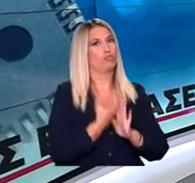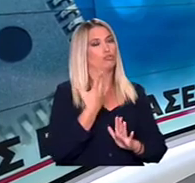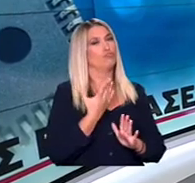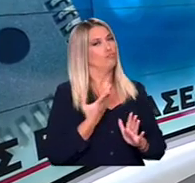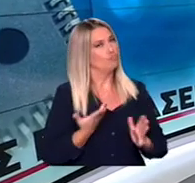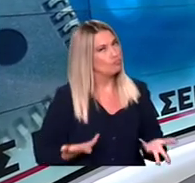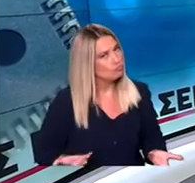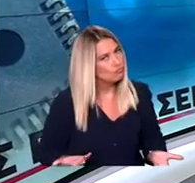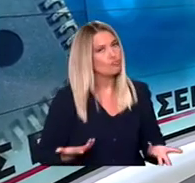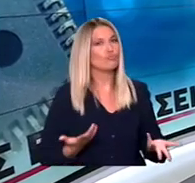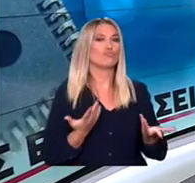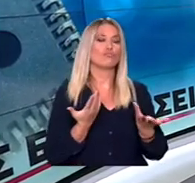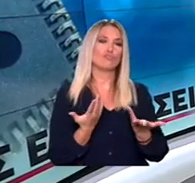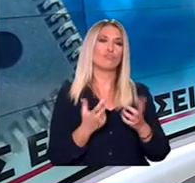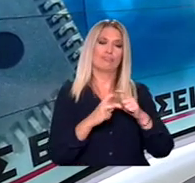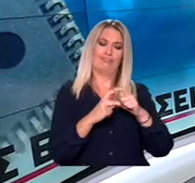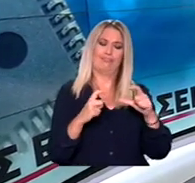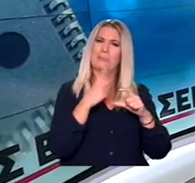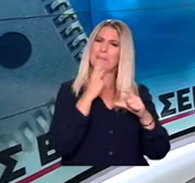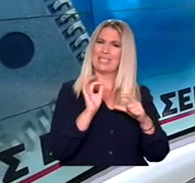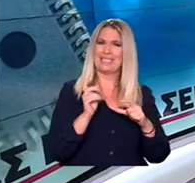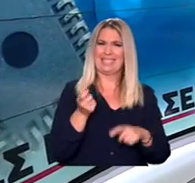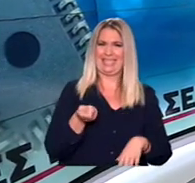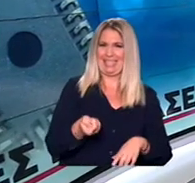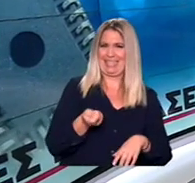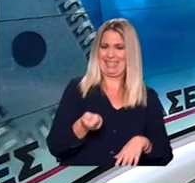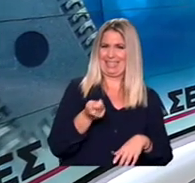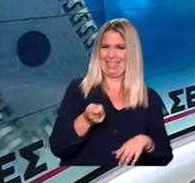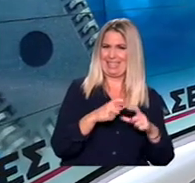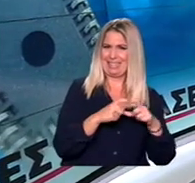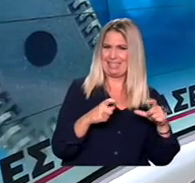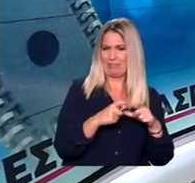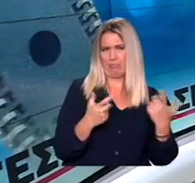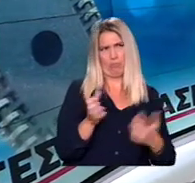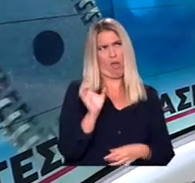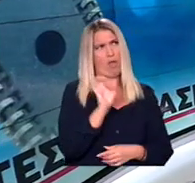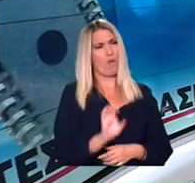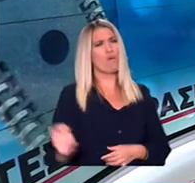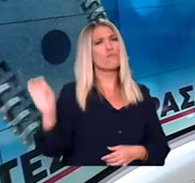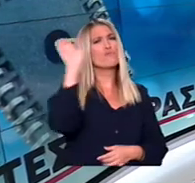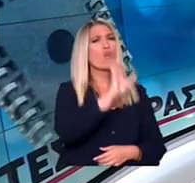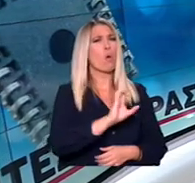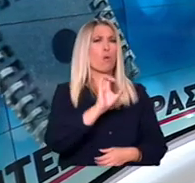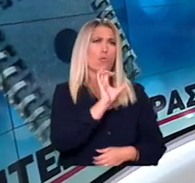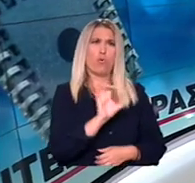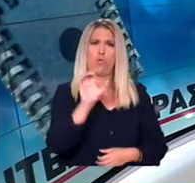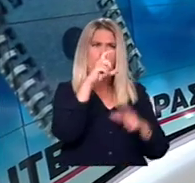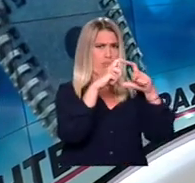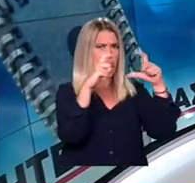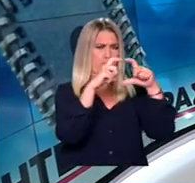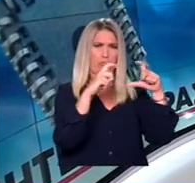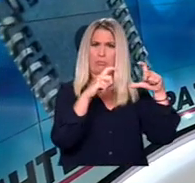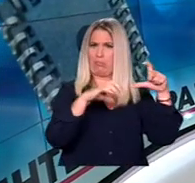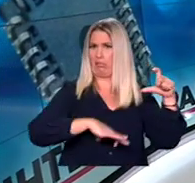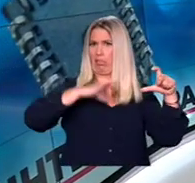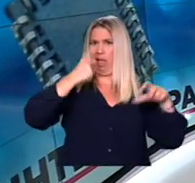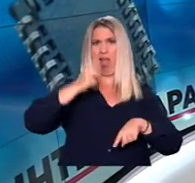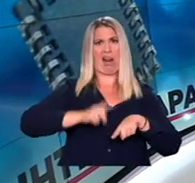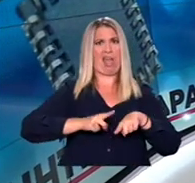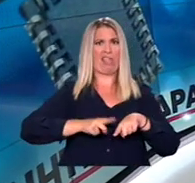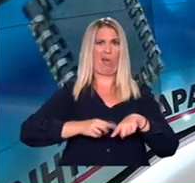οι ταυτότητες που είναι με τη μορφή πιστωτικής κάρτας, που ανάλογες υπάρχουν σε όλη την Ευρώπη, σε όλα τα κράτη της Ευρώπης, εκτός από εμάς,